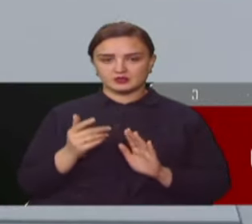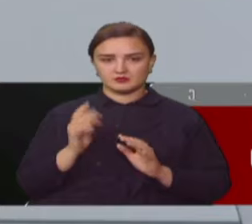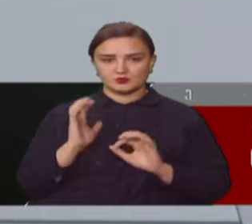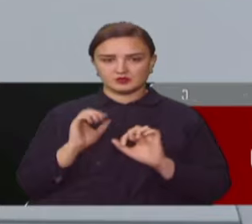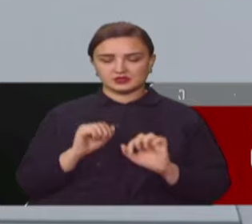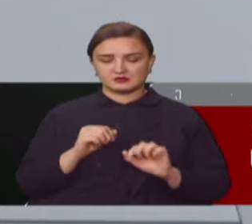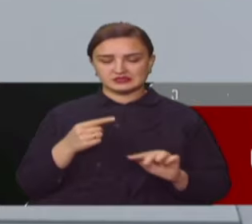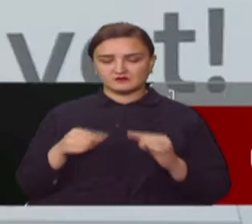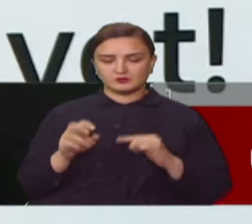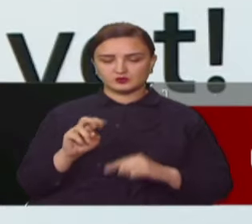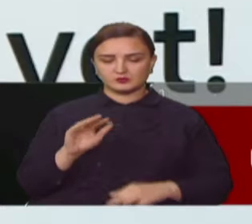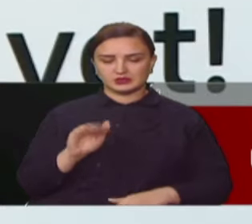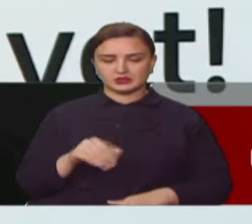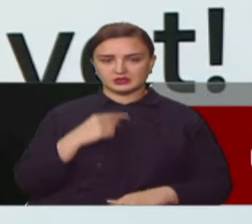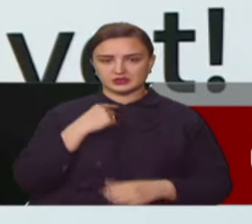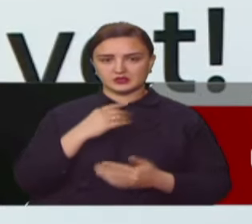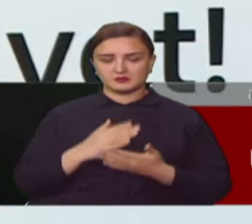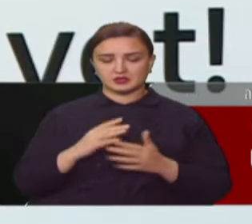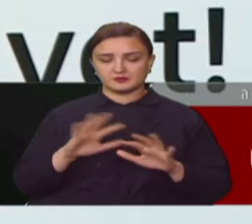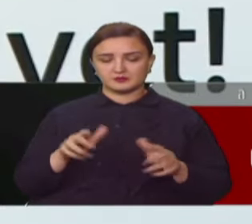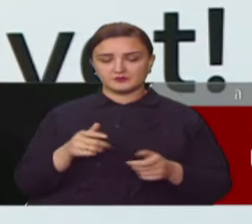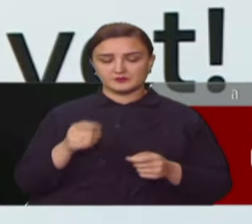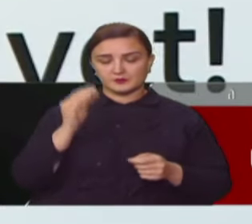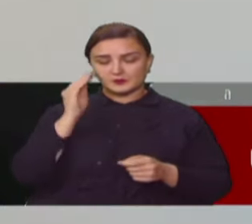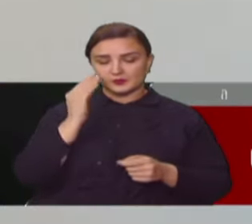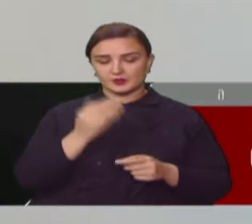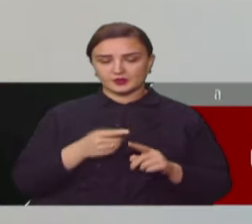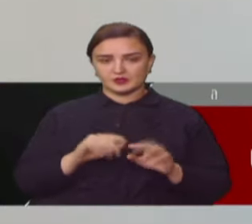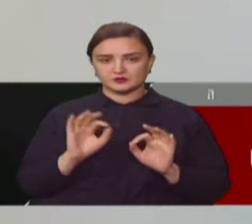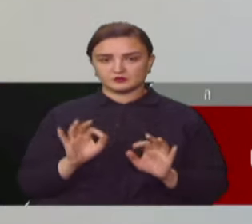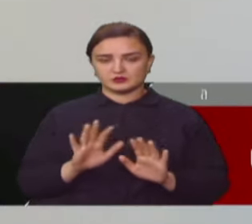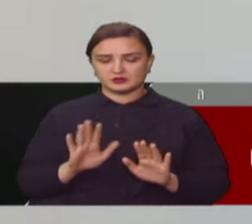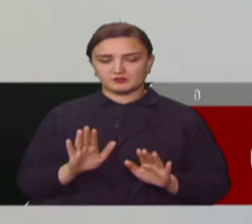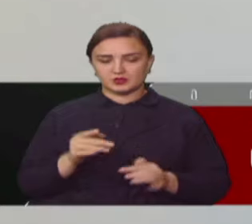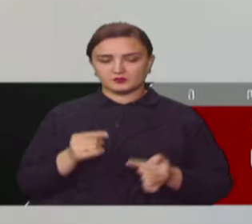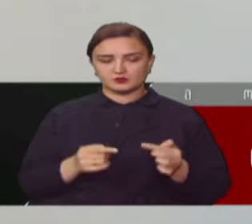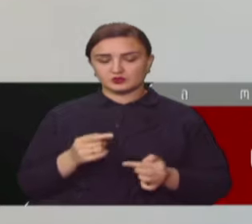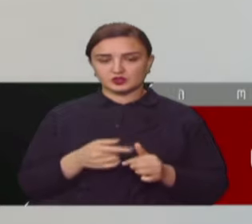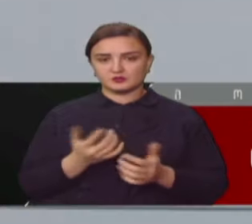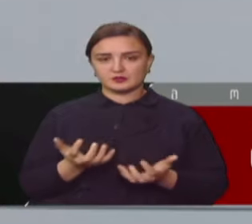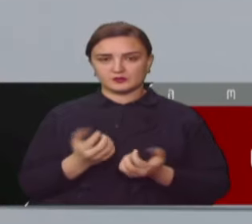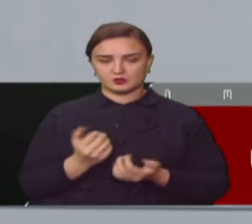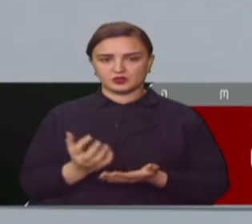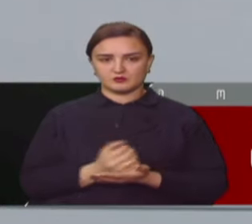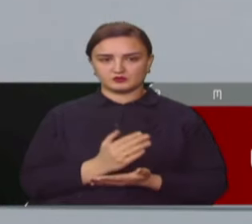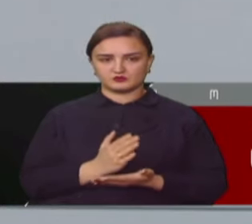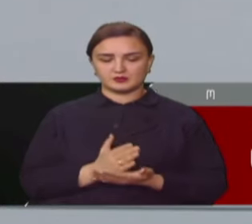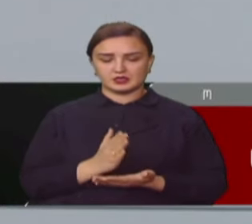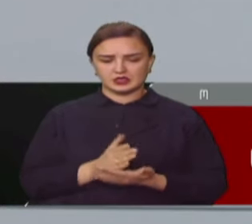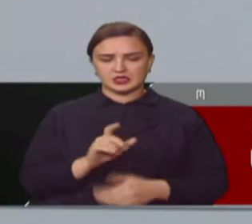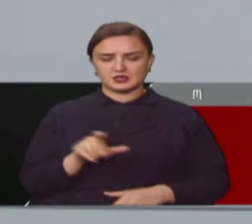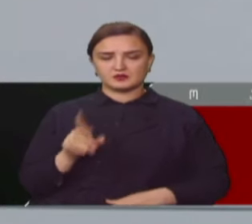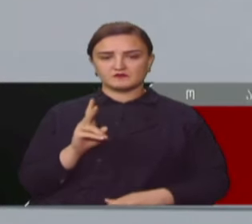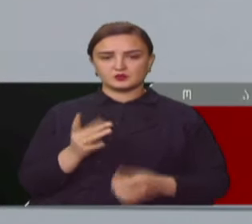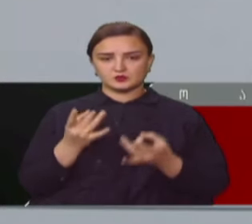Sxvaoba sul 12000 khma. Prezidentis shepasebit es usamartlo brzolashi mopovebuli gamarjveba. Arian ადამიანები,